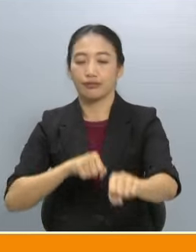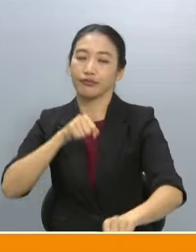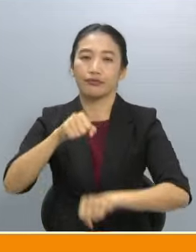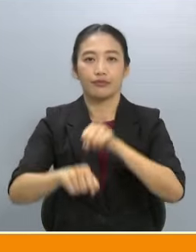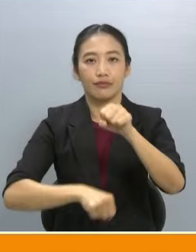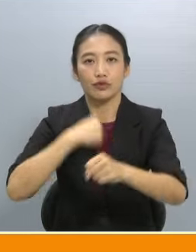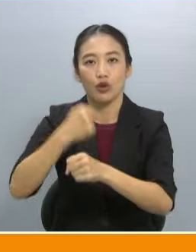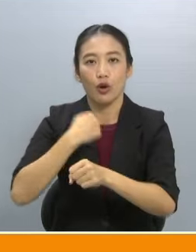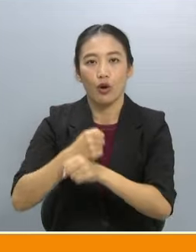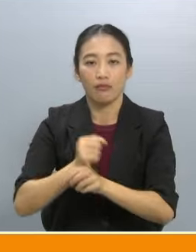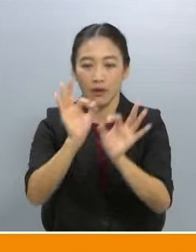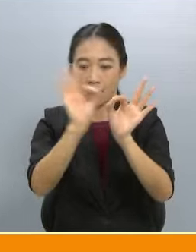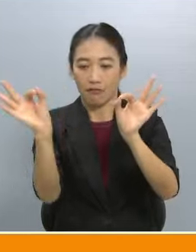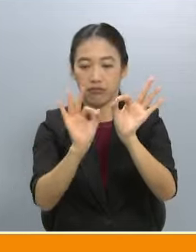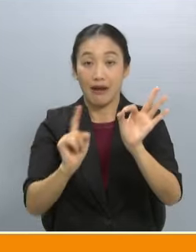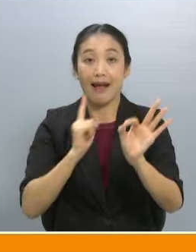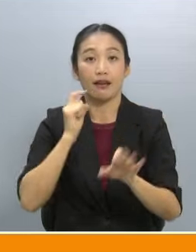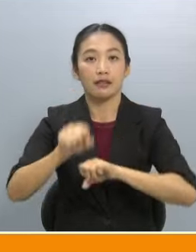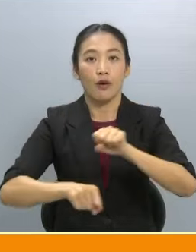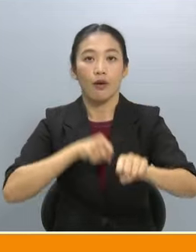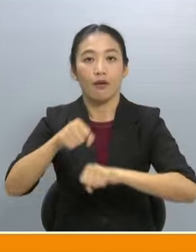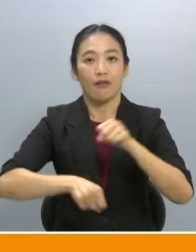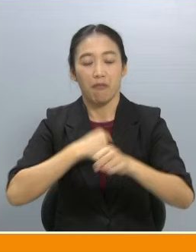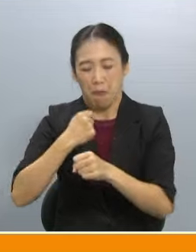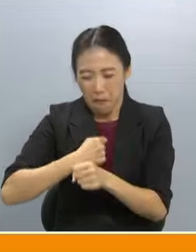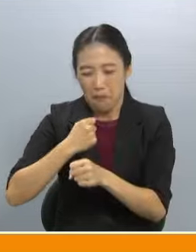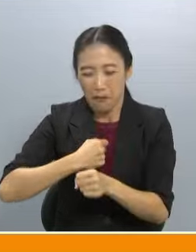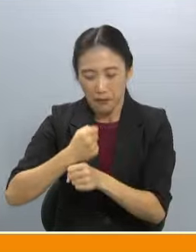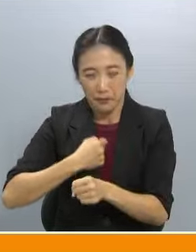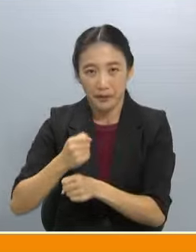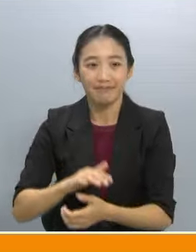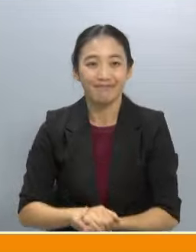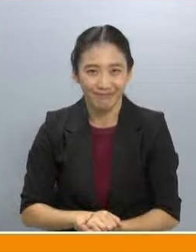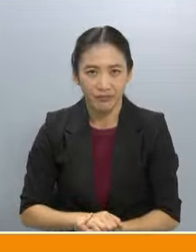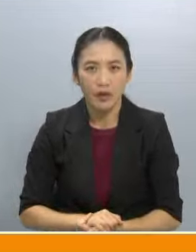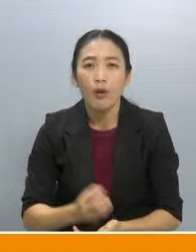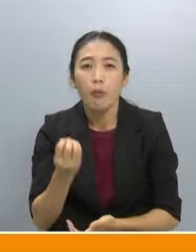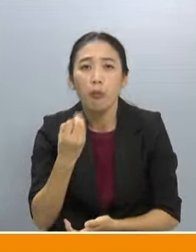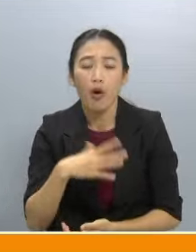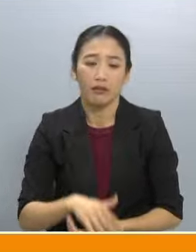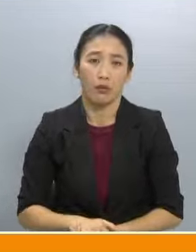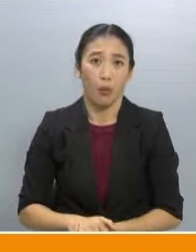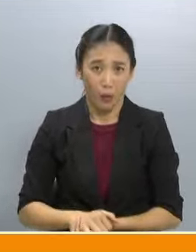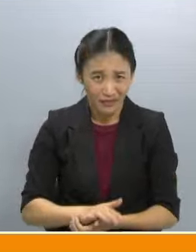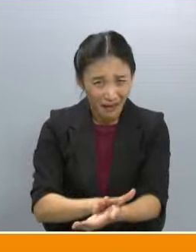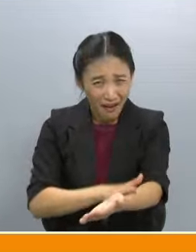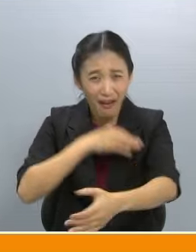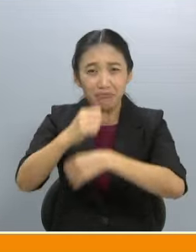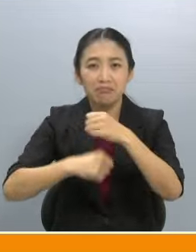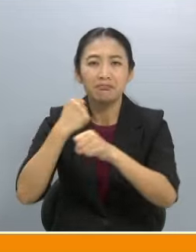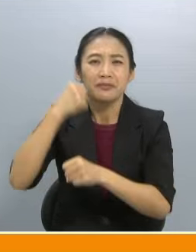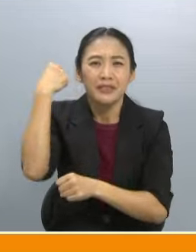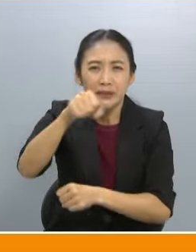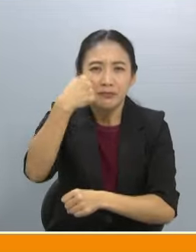าซ้อมปั่นจักรยานนี่ฮะ ก็บอกว่าไม่ได้ปั่นไม่ได้จับจักรยานมาร่วม10ปีค่ะวันนี้ก็เลยม